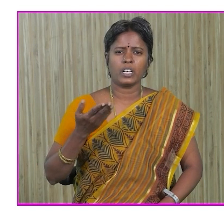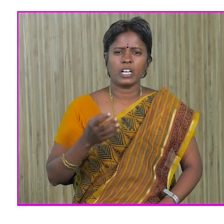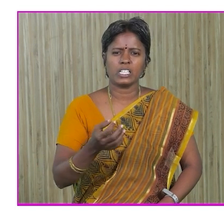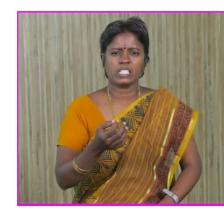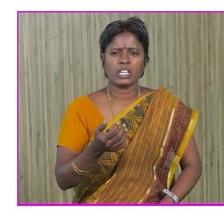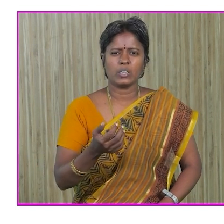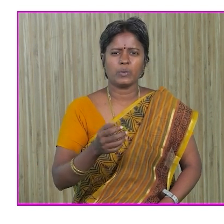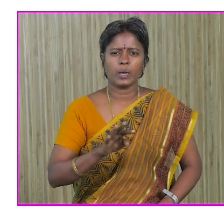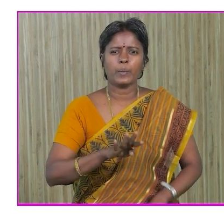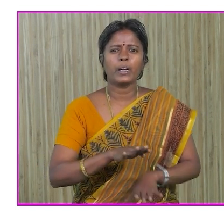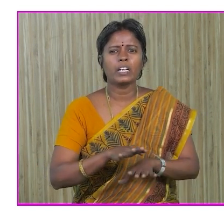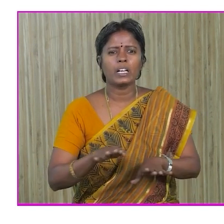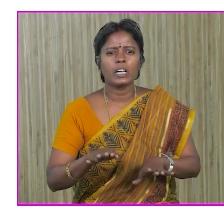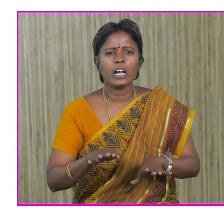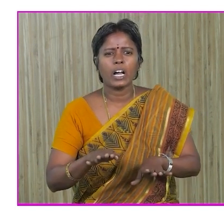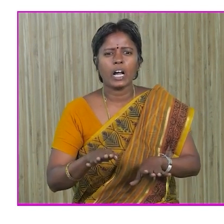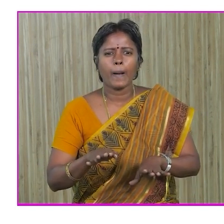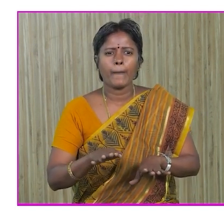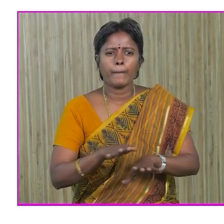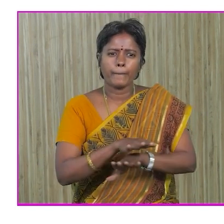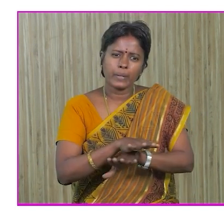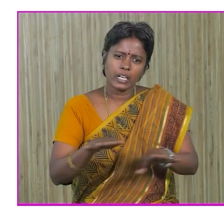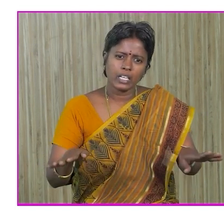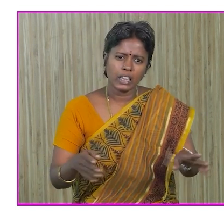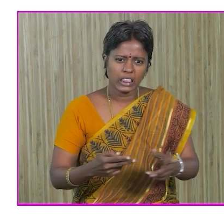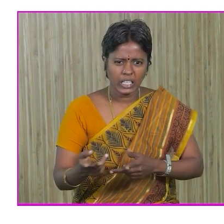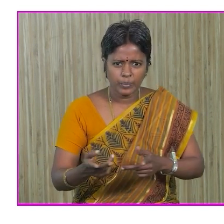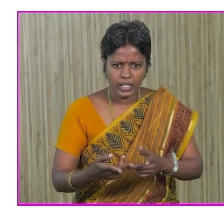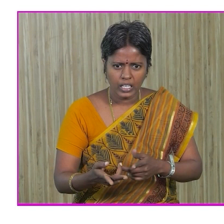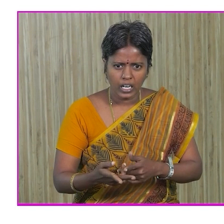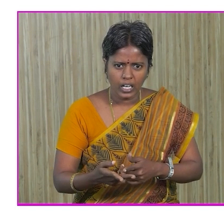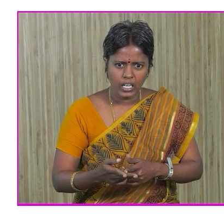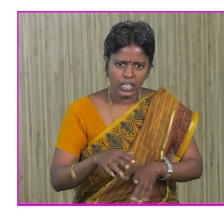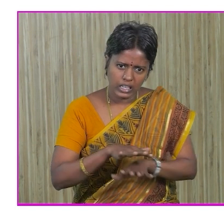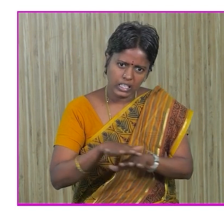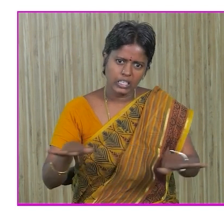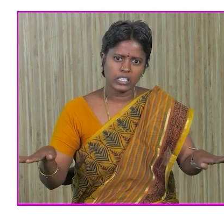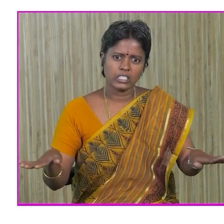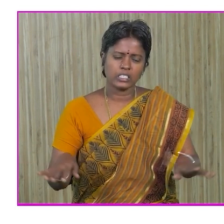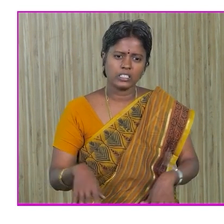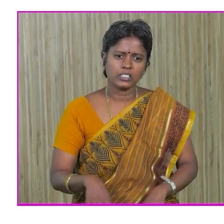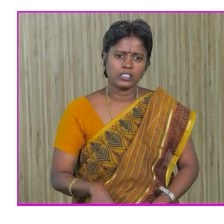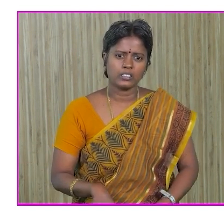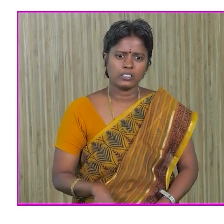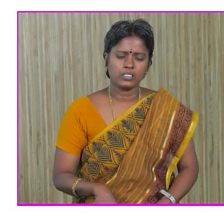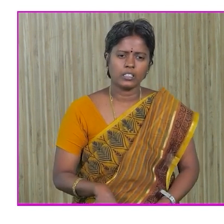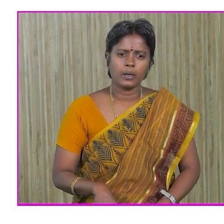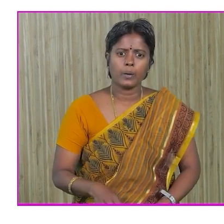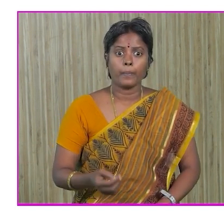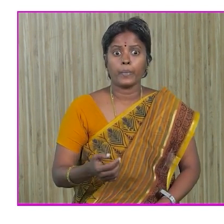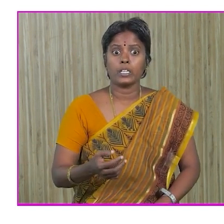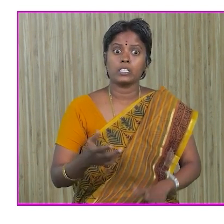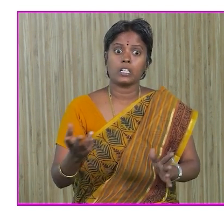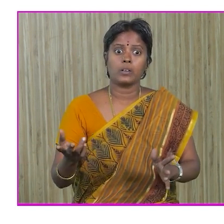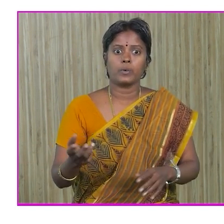கலந்தீமையால் திரிந்தற்று. பண்பு இல்லாதவன் பெற்ற பெருஞ்செல்வம், பெரிய செல்வம் நண்பால், நன்றாக